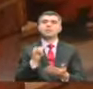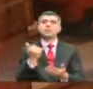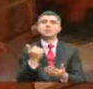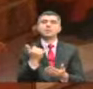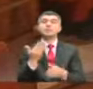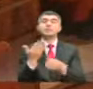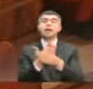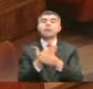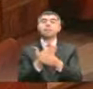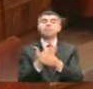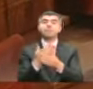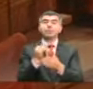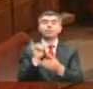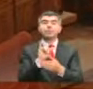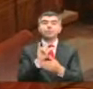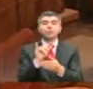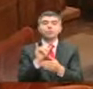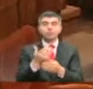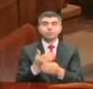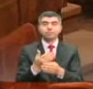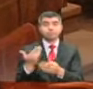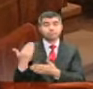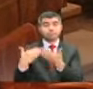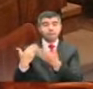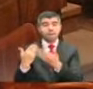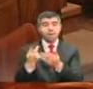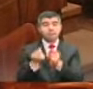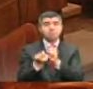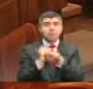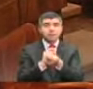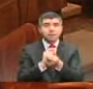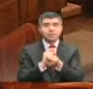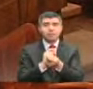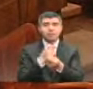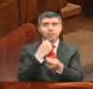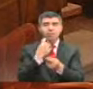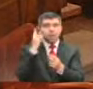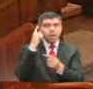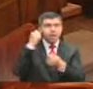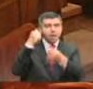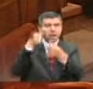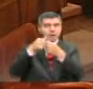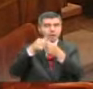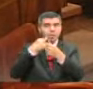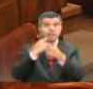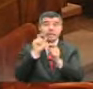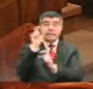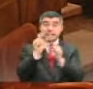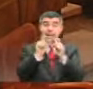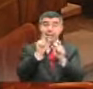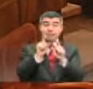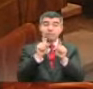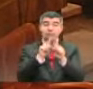اللي وصلنا لهاد. أما في المرحلة الانتقالية فاحنا لأن غير باش نذكر أنا ما خصش المواطن المغربي يعرف